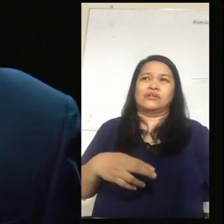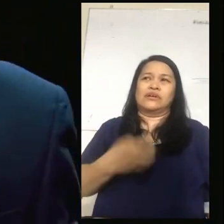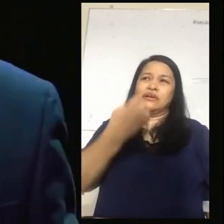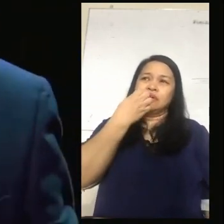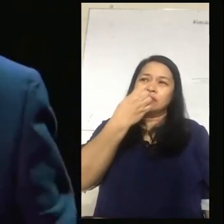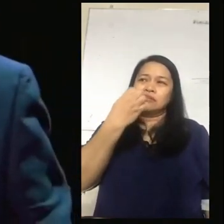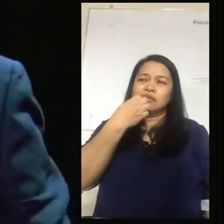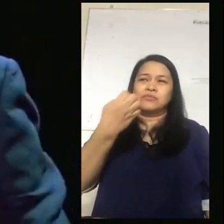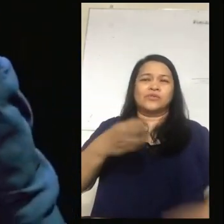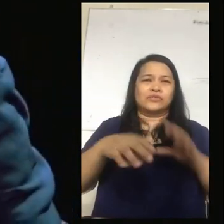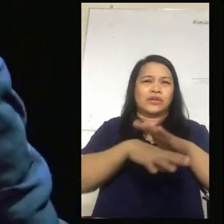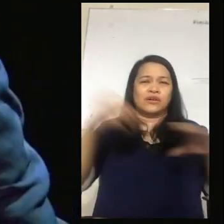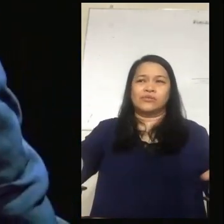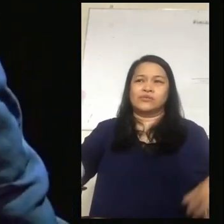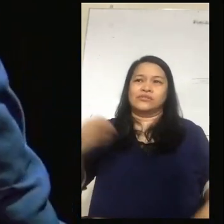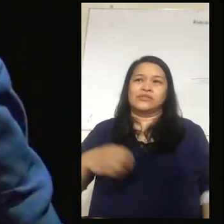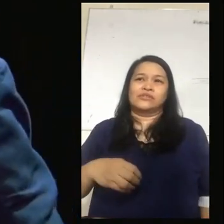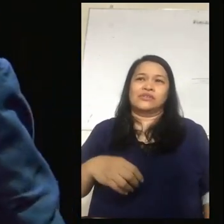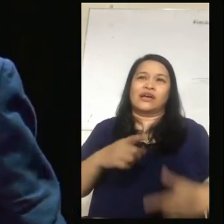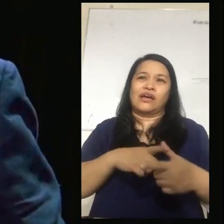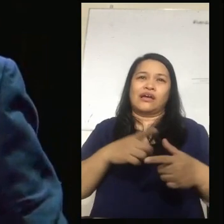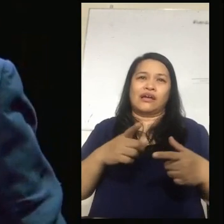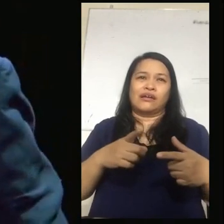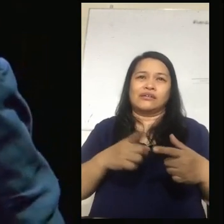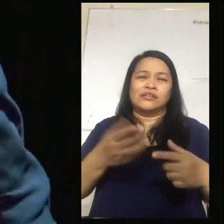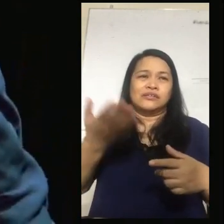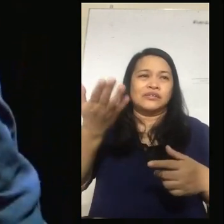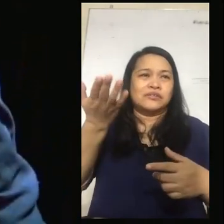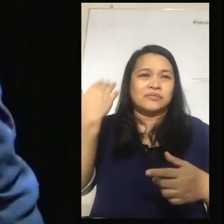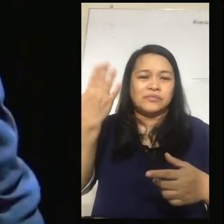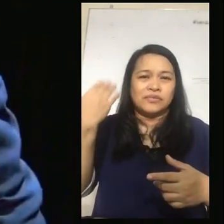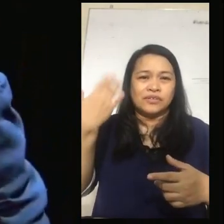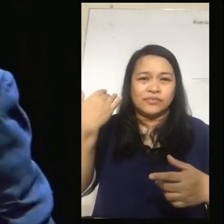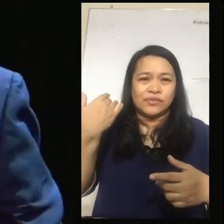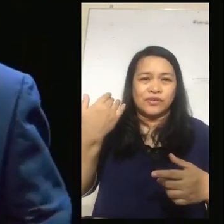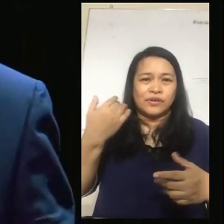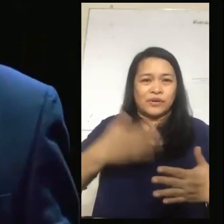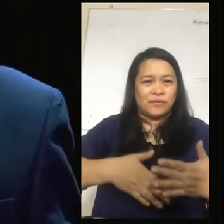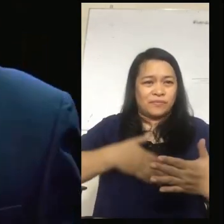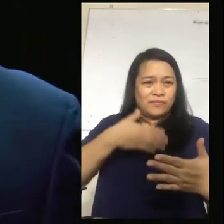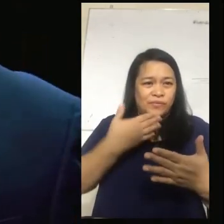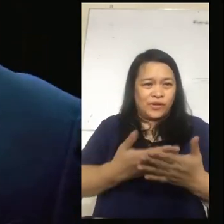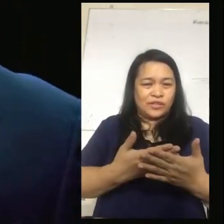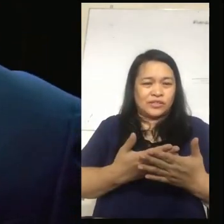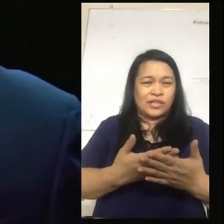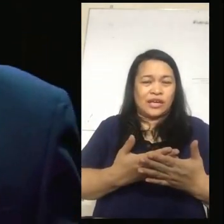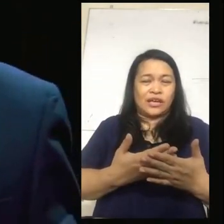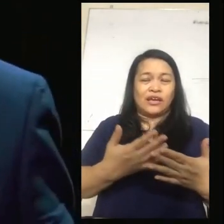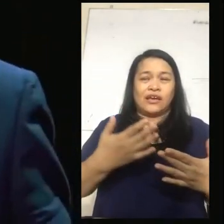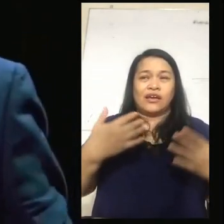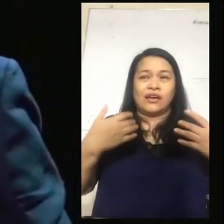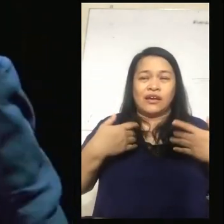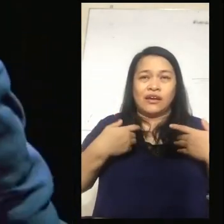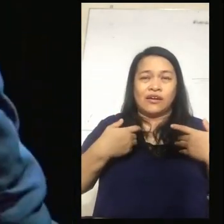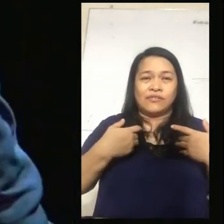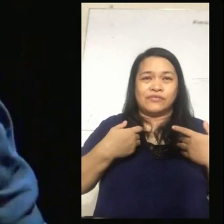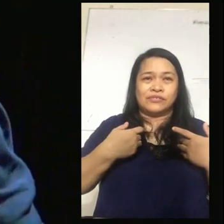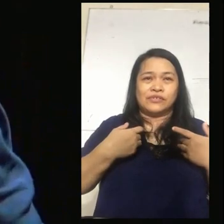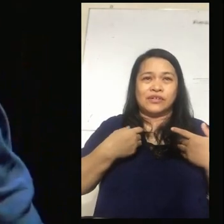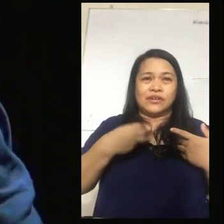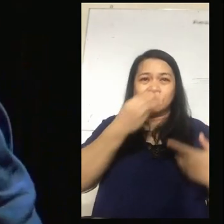sa labas. At noong pag-birthday, may anniversary, may bulaklak.